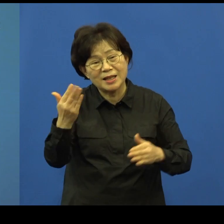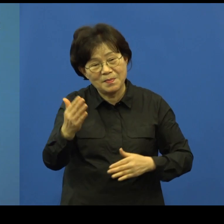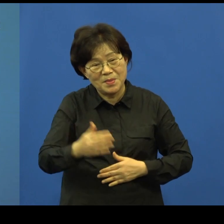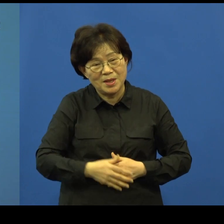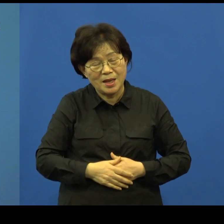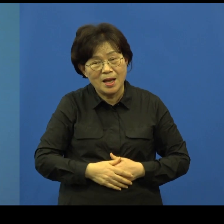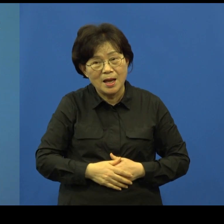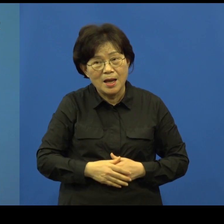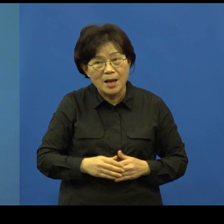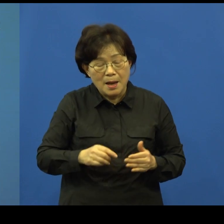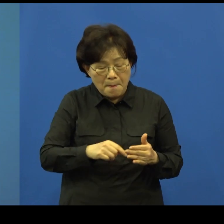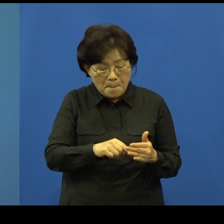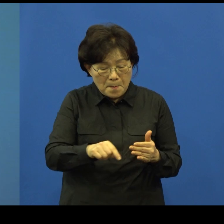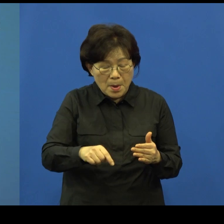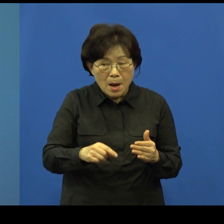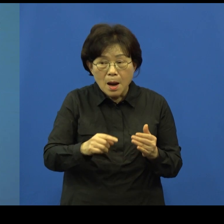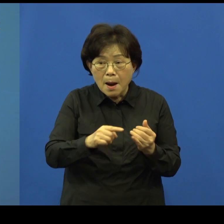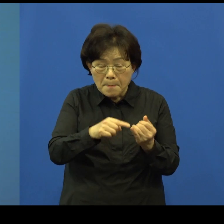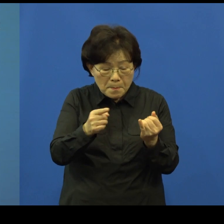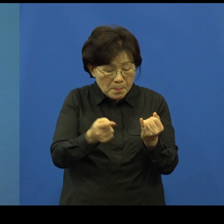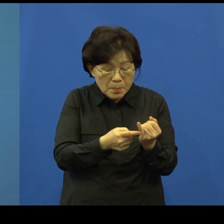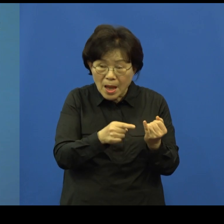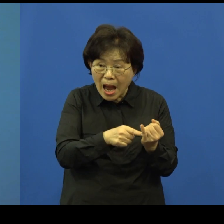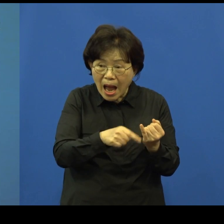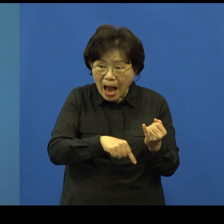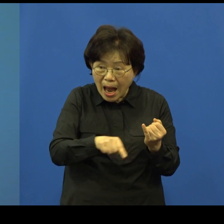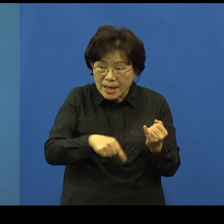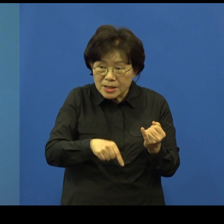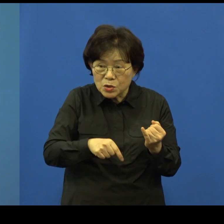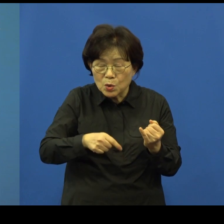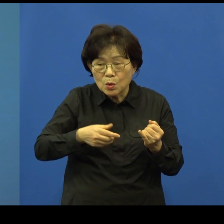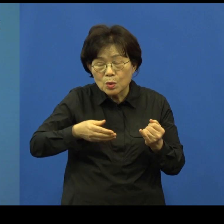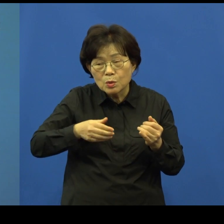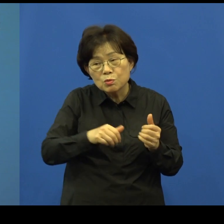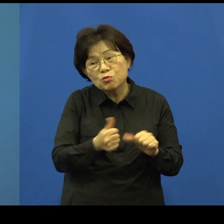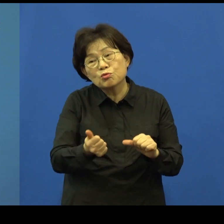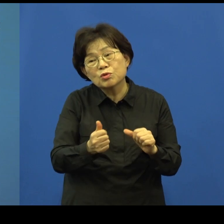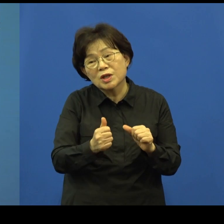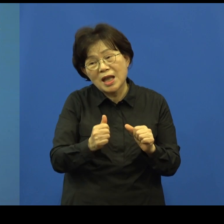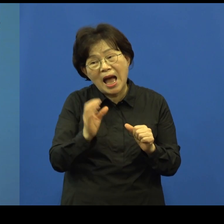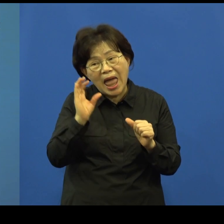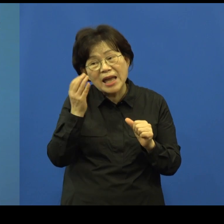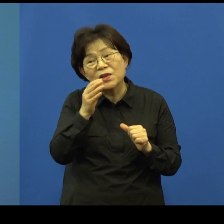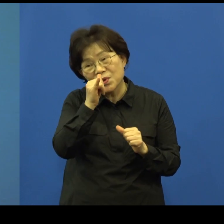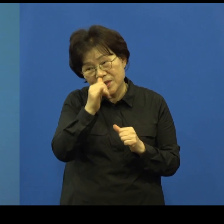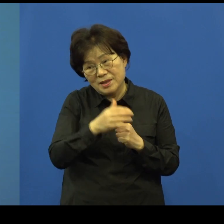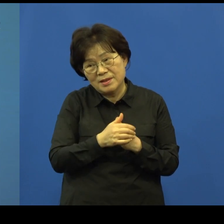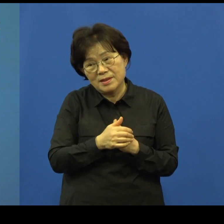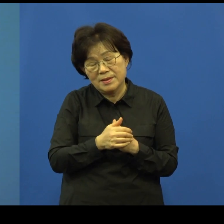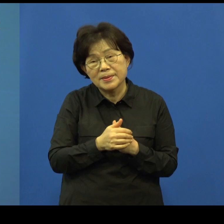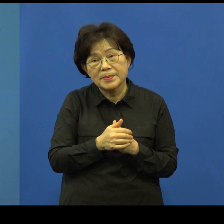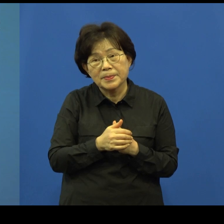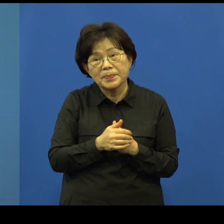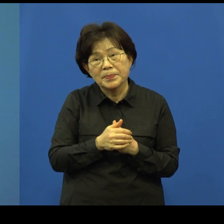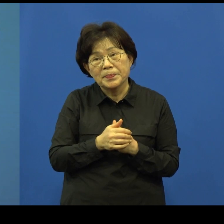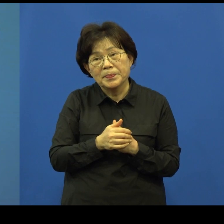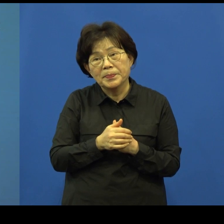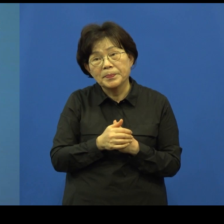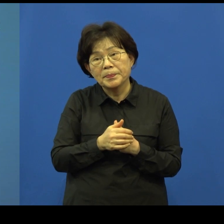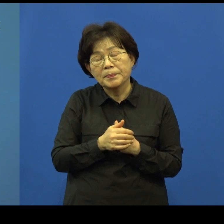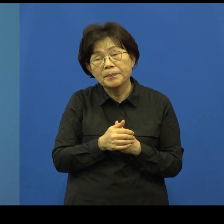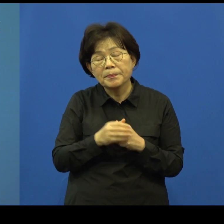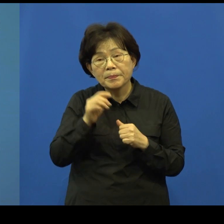안에서도 죽는 생명이 많습니다. 태어나지 못하고. 1세? 난 영국에 왔는데